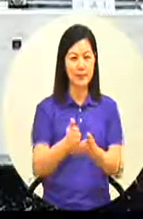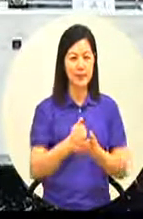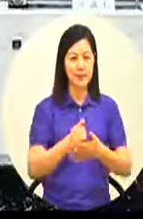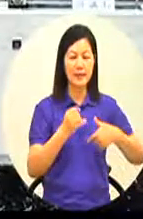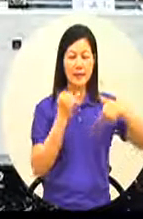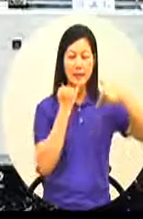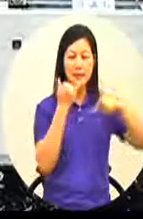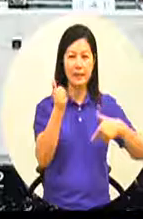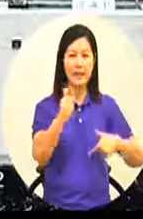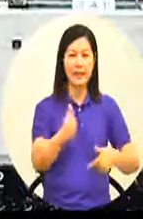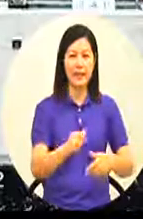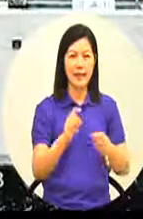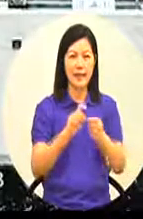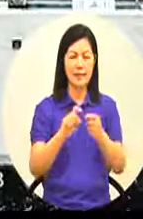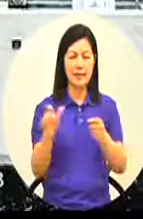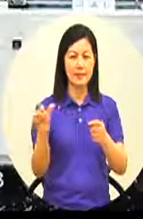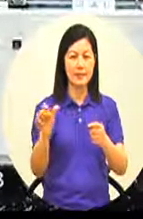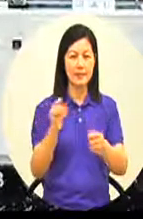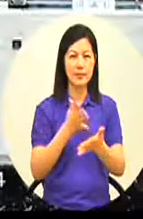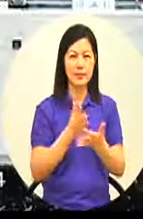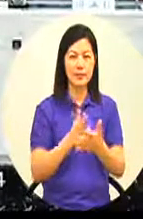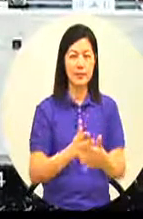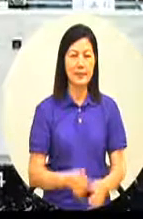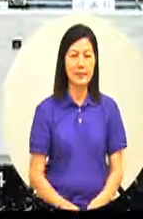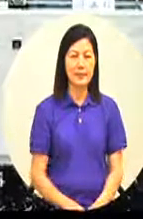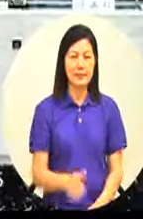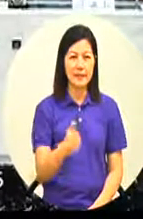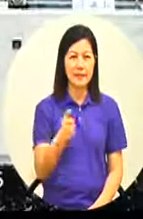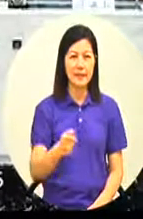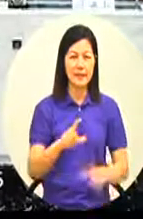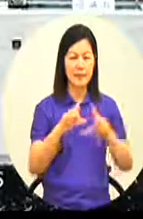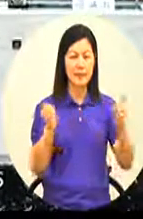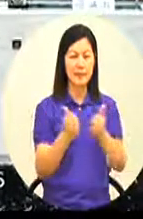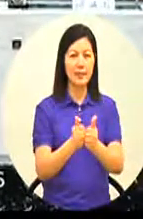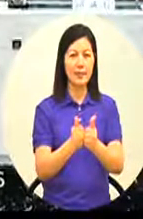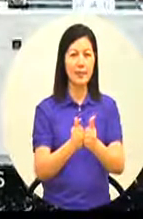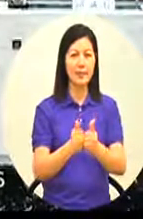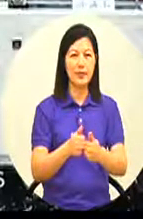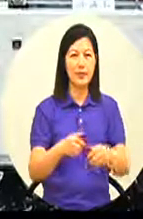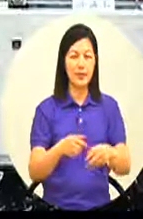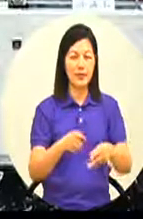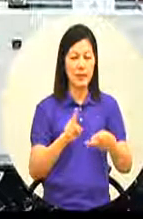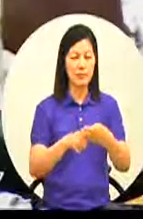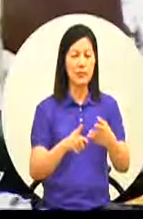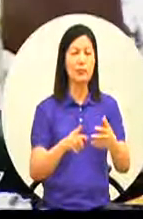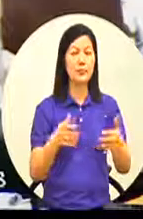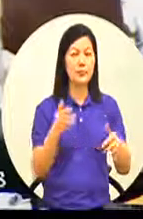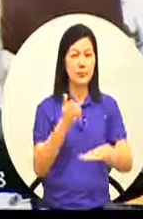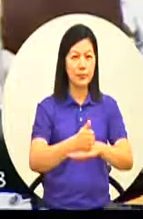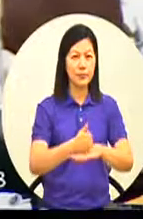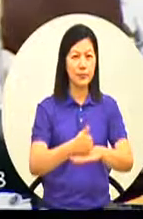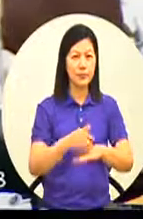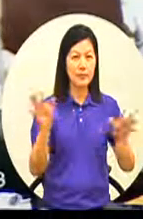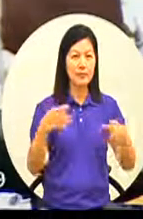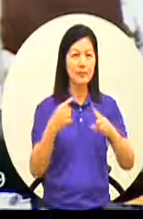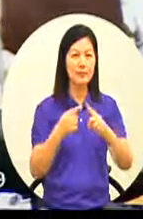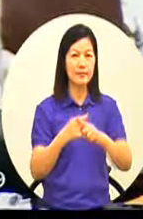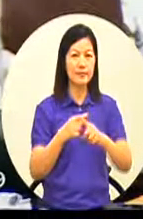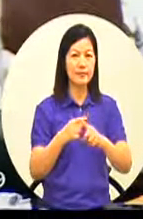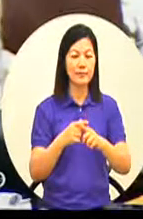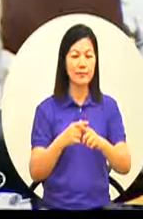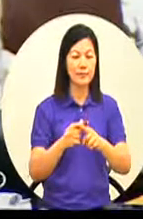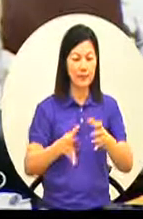议员啊，十五分钟。 谢谢我们今天的大会主席哈，林武忠召集人啊，我们今天哈民市府团